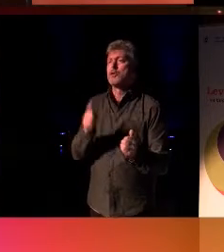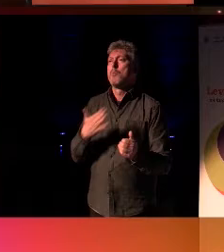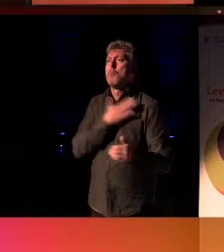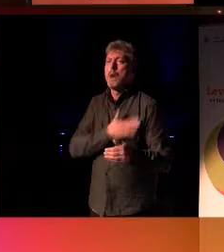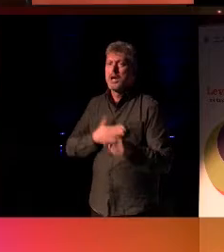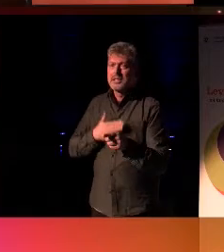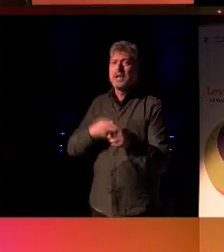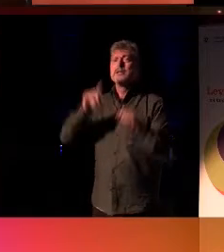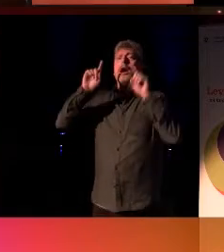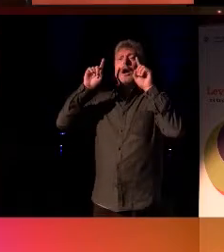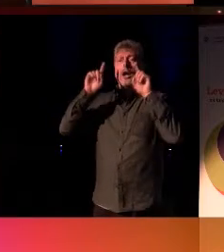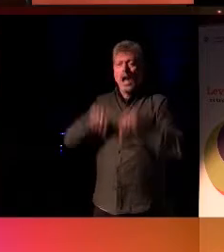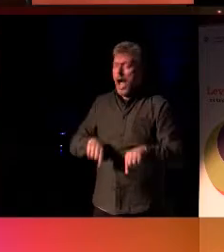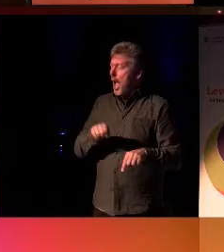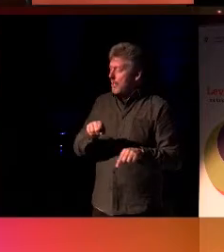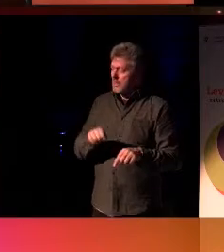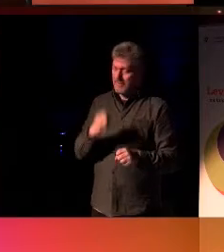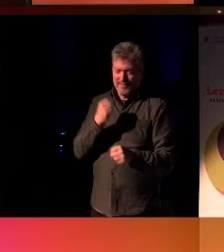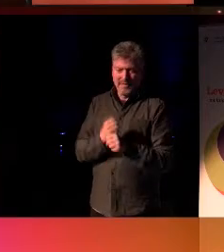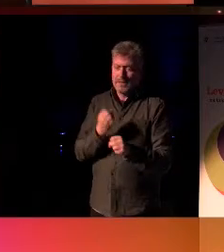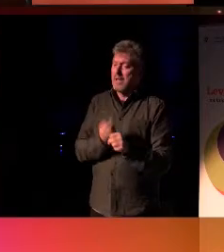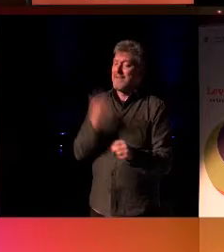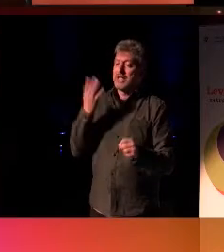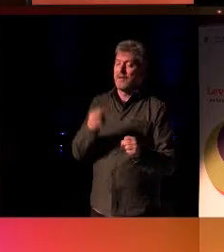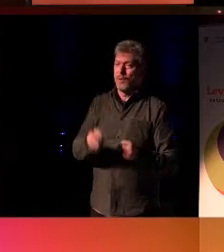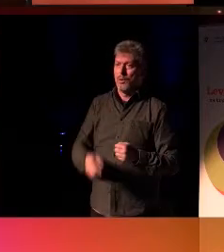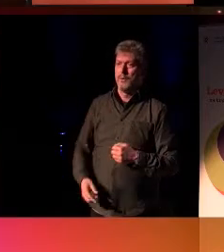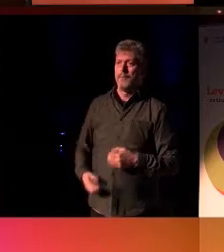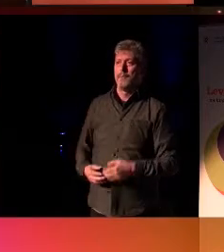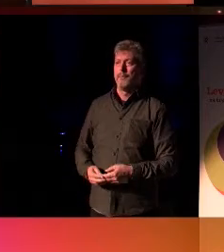kan dette bli gull.